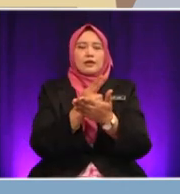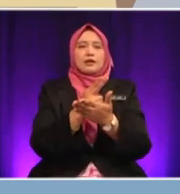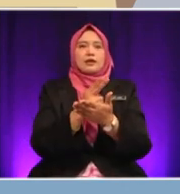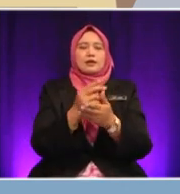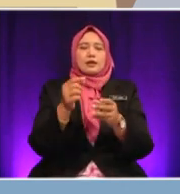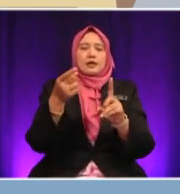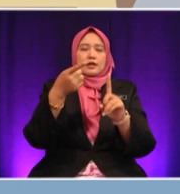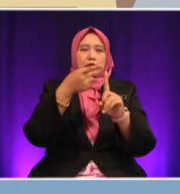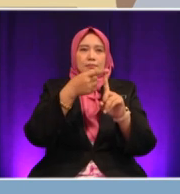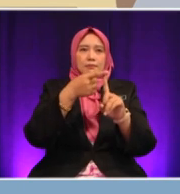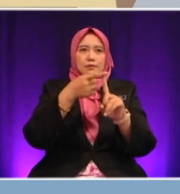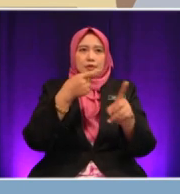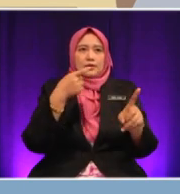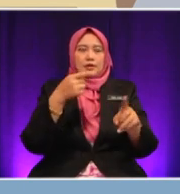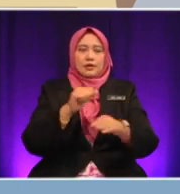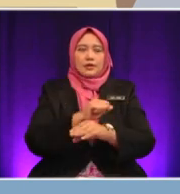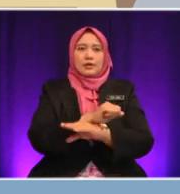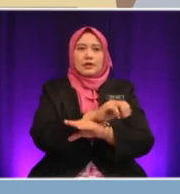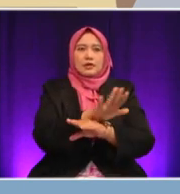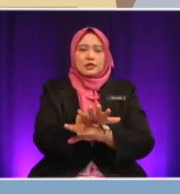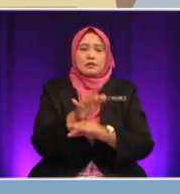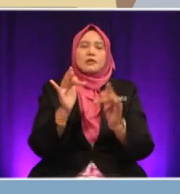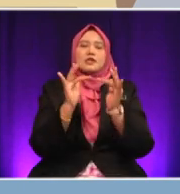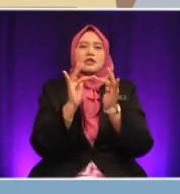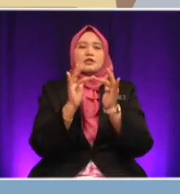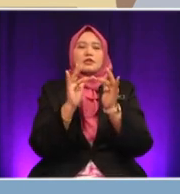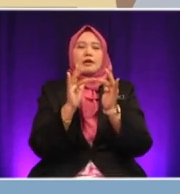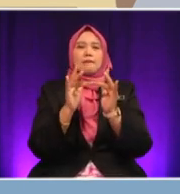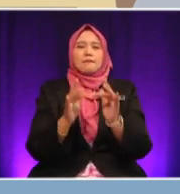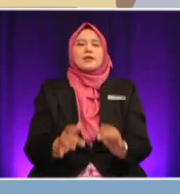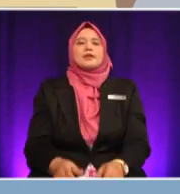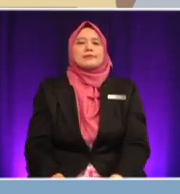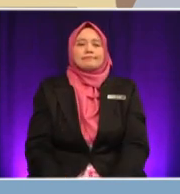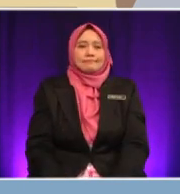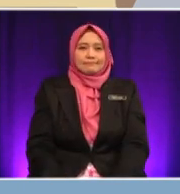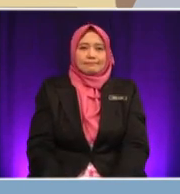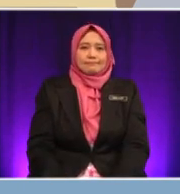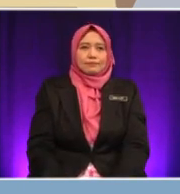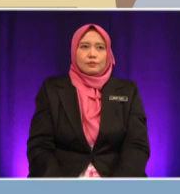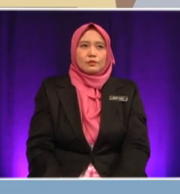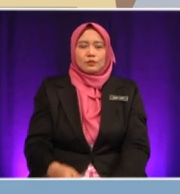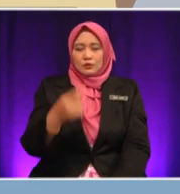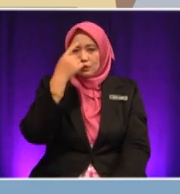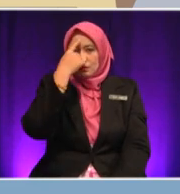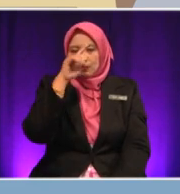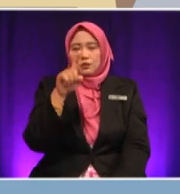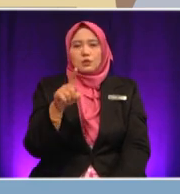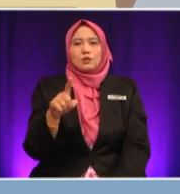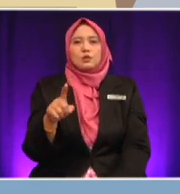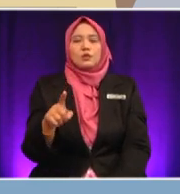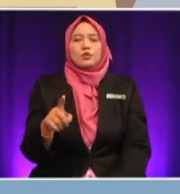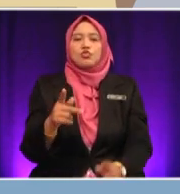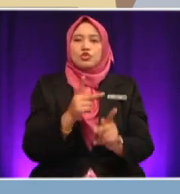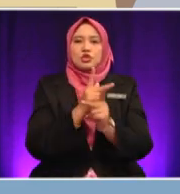yaitu dibagikan karena media sosial yang boleh menjamin menjaga komen-komen negatif dalam